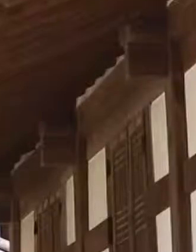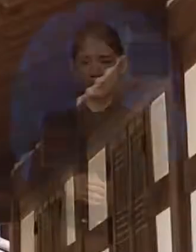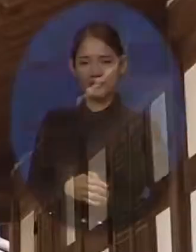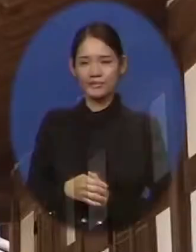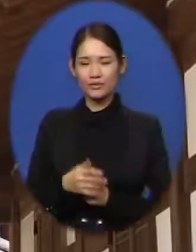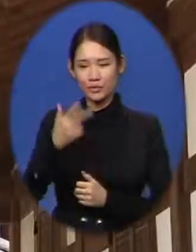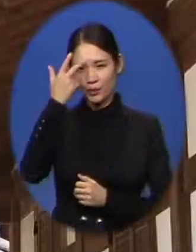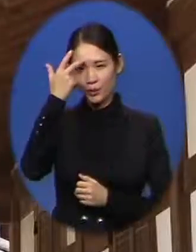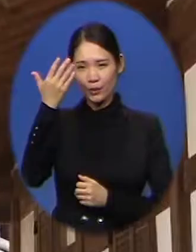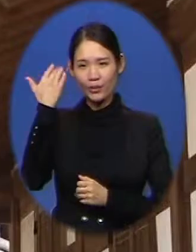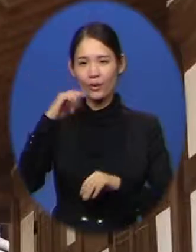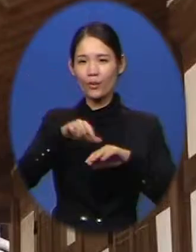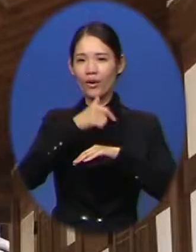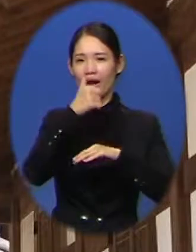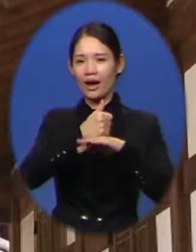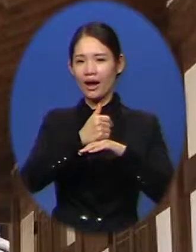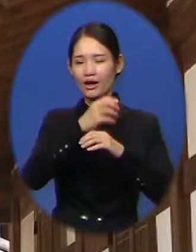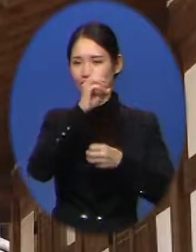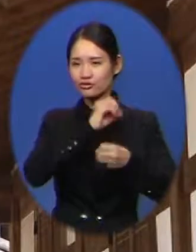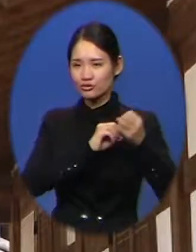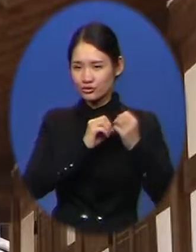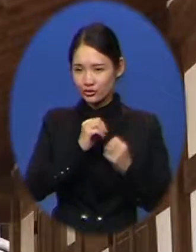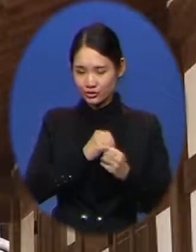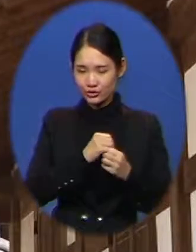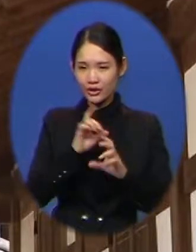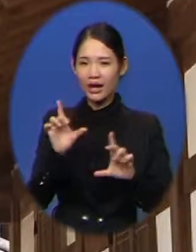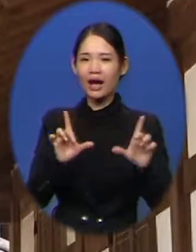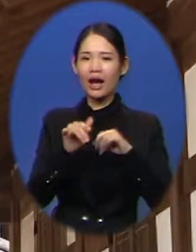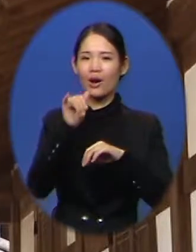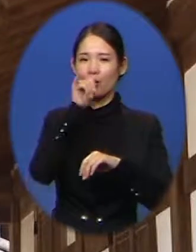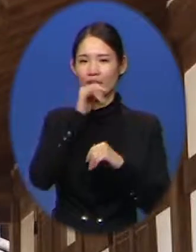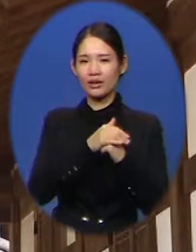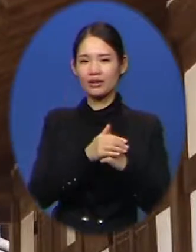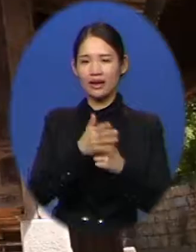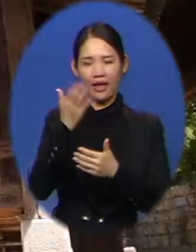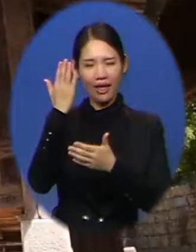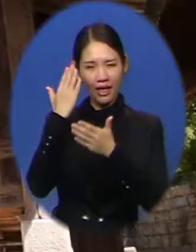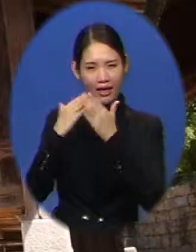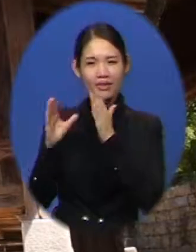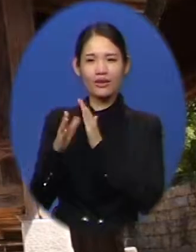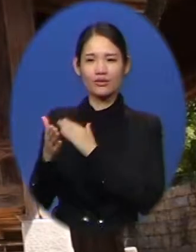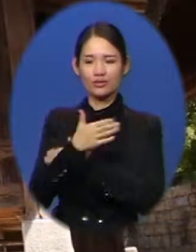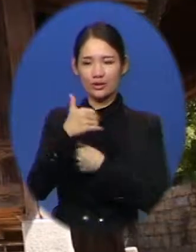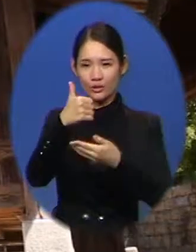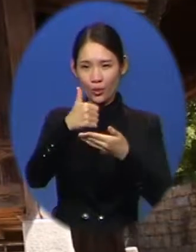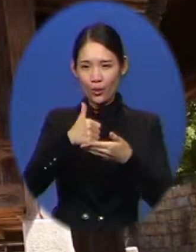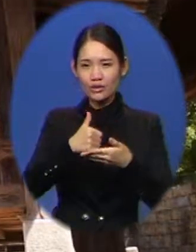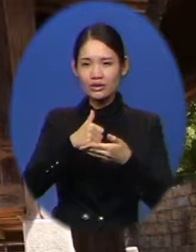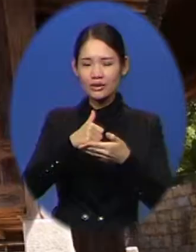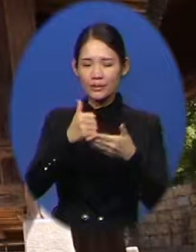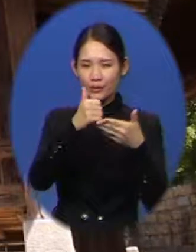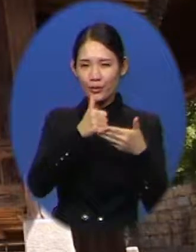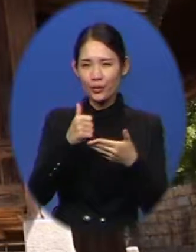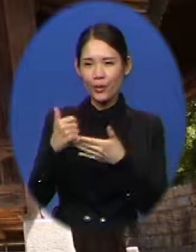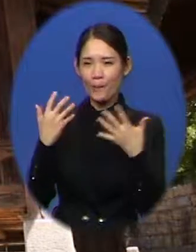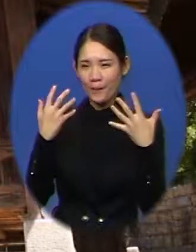조선 왕가의 후손이 살고 있는 이 집은 예부터 손님들의 발길이 끊이지 않았다고 합니다.